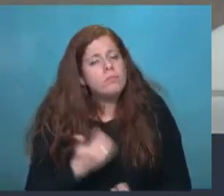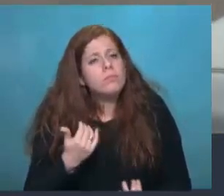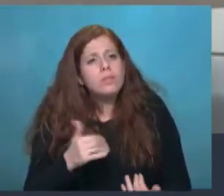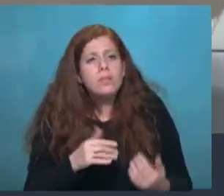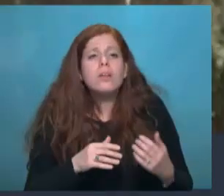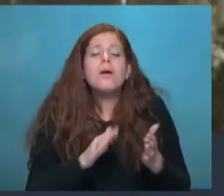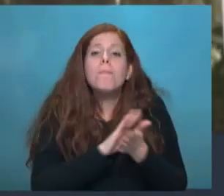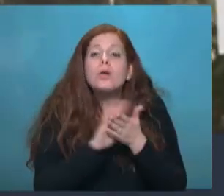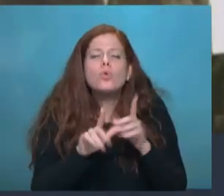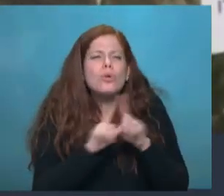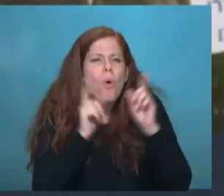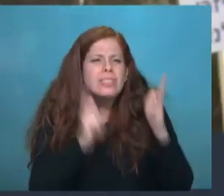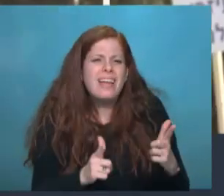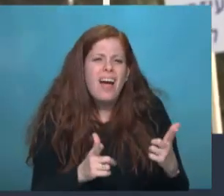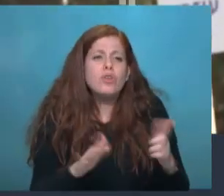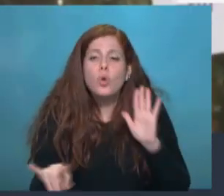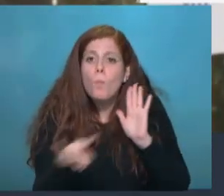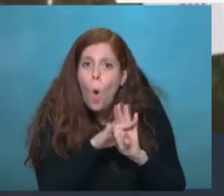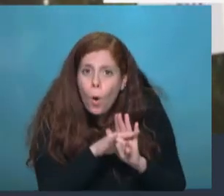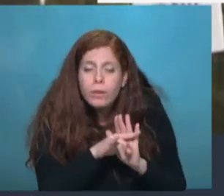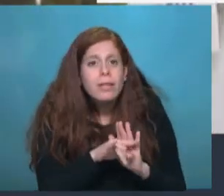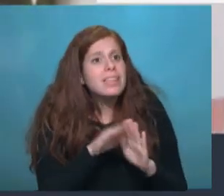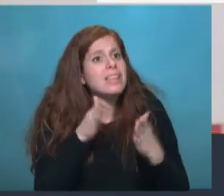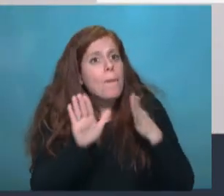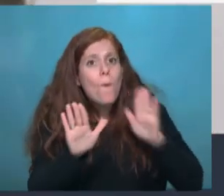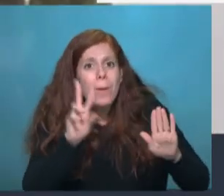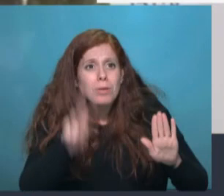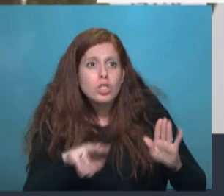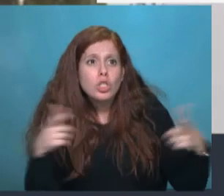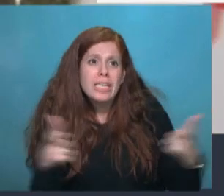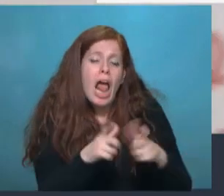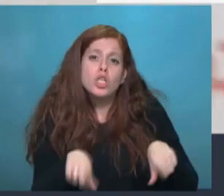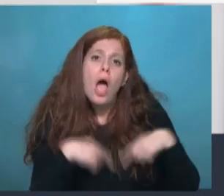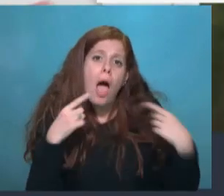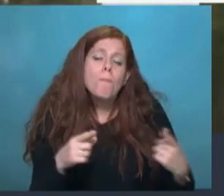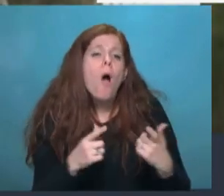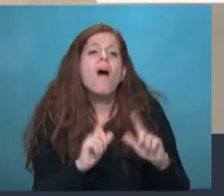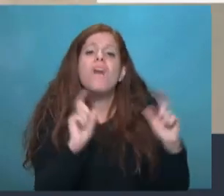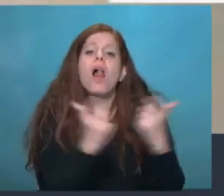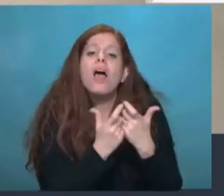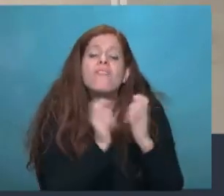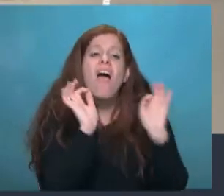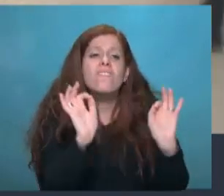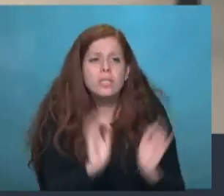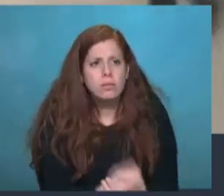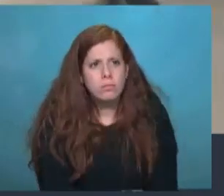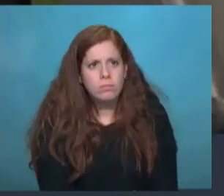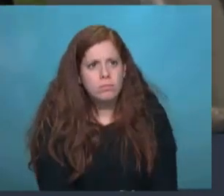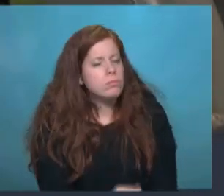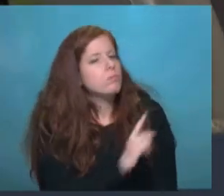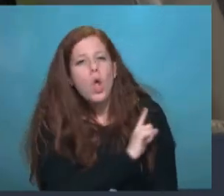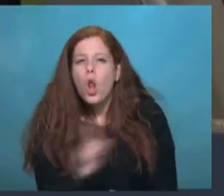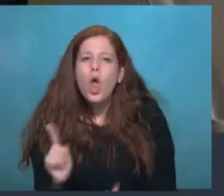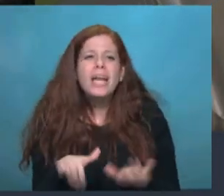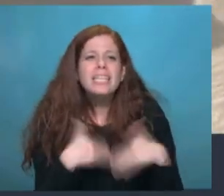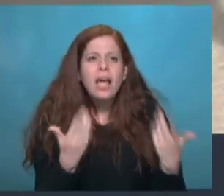פשוט כמו שדה קרב. יש לנו פה חוק, יש תמרורים, יש קהילה שחיה פה, אבל היעדר אכיפה מוחלט. לא, לא, לא ניתן